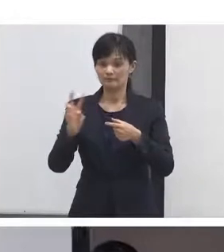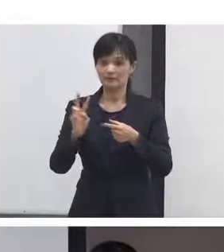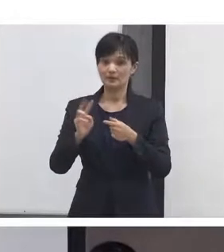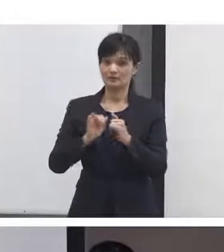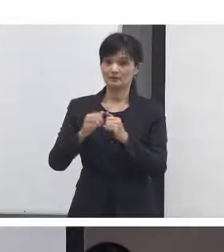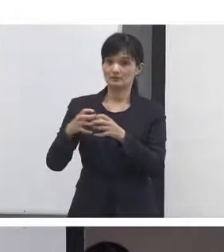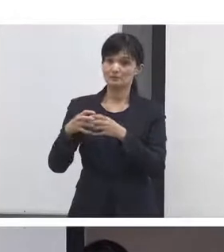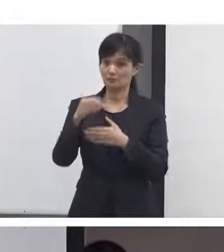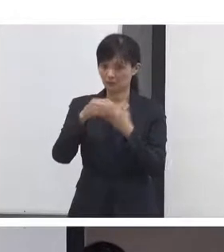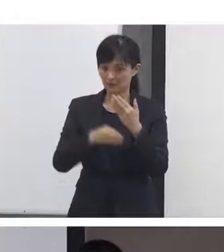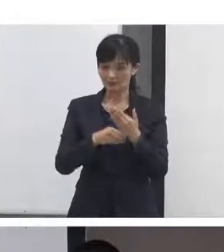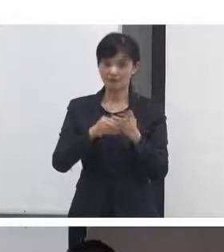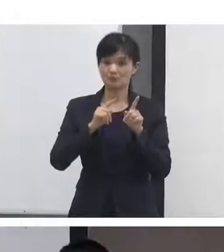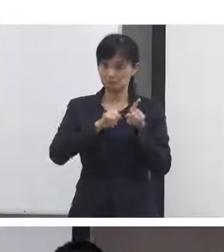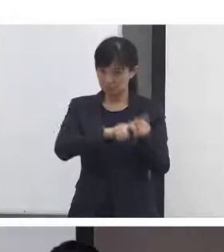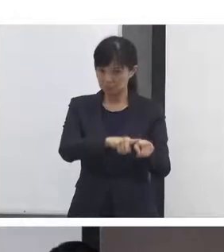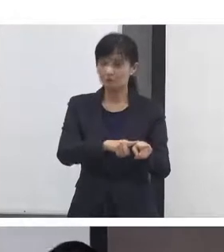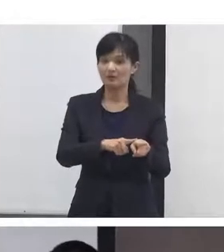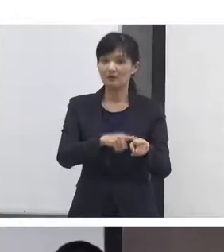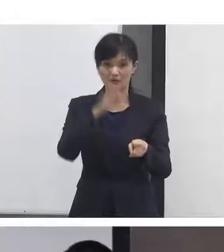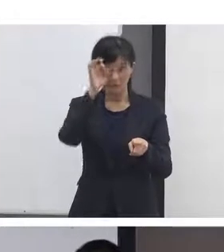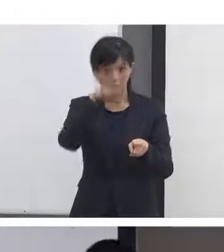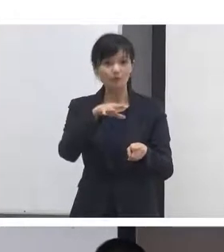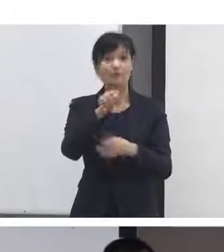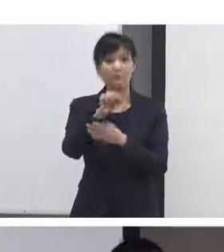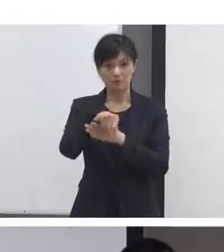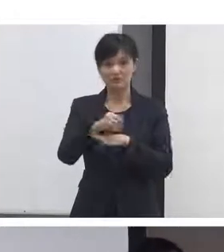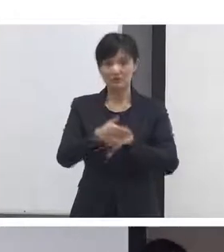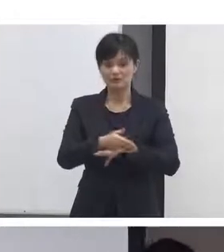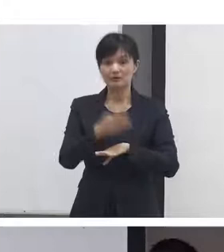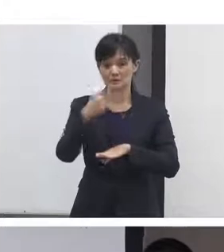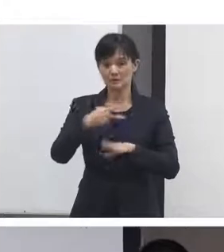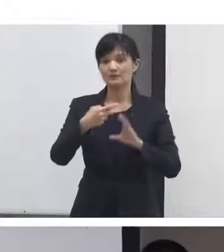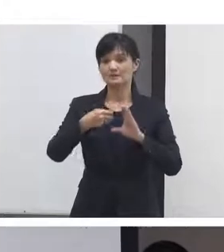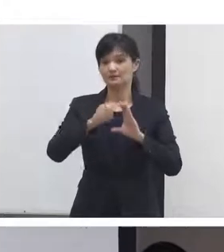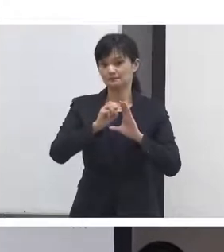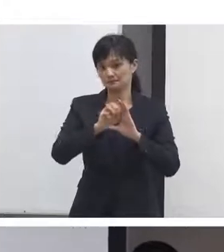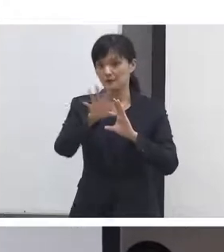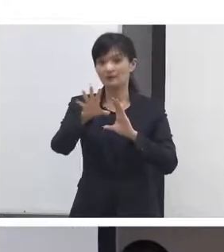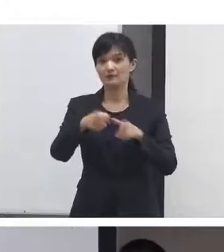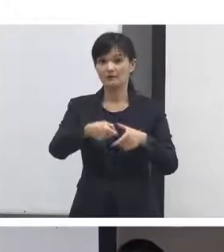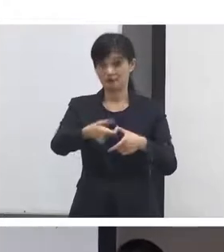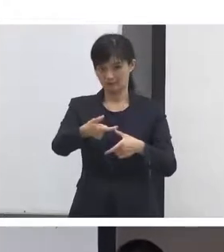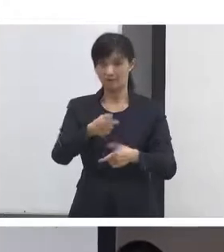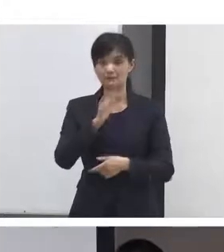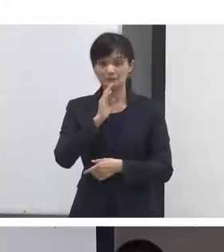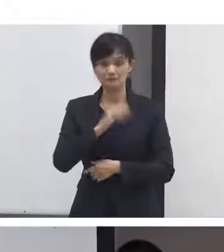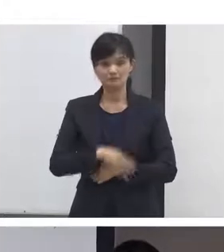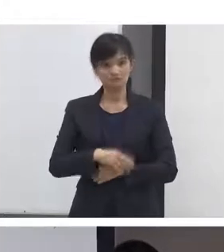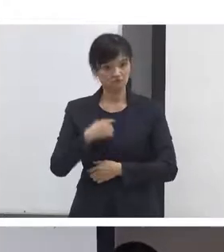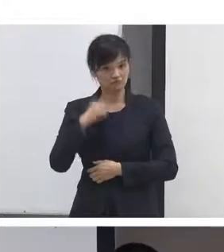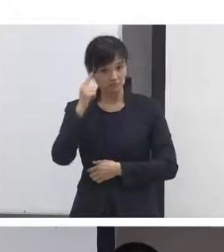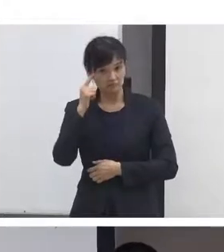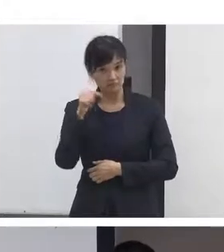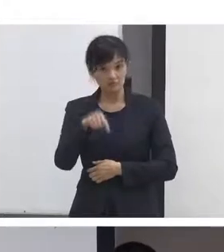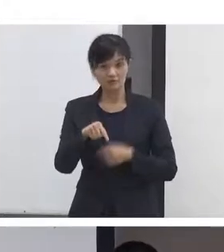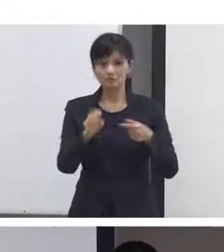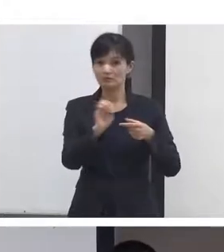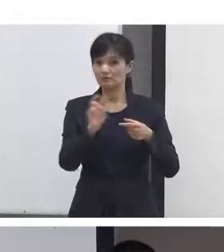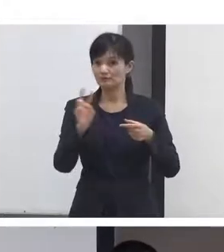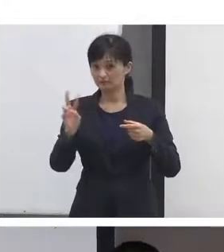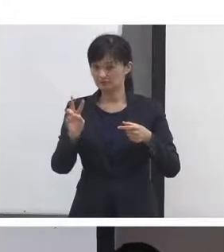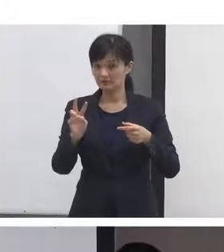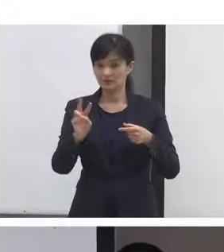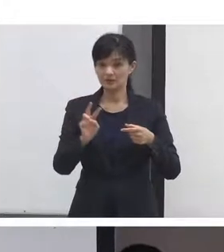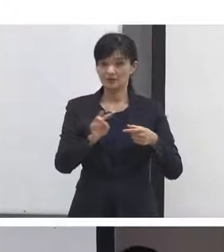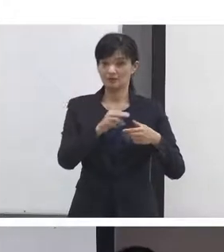看过，然后觉得 OK， 所以才可以被贴出来。这个对我来说是 visibility， 就是让 GNV 的治理被不是 GNV 的